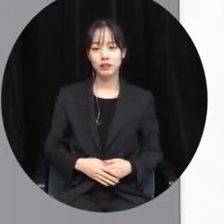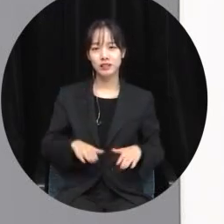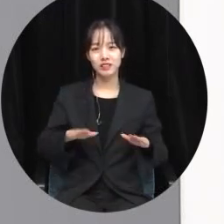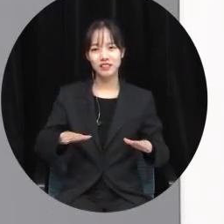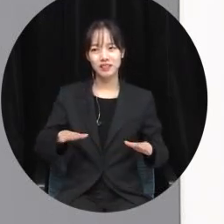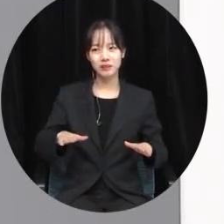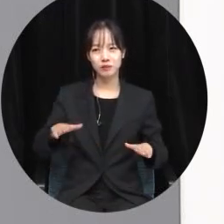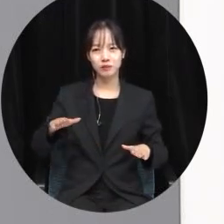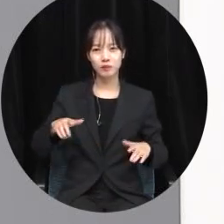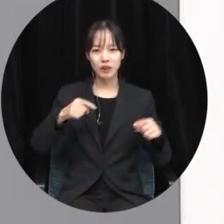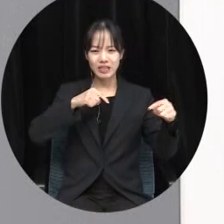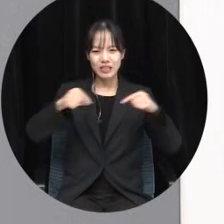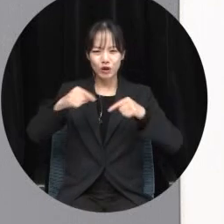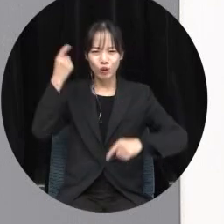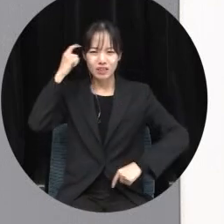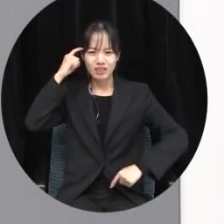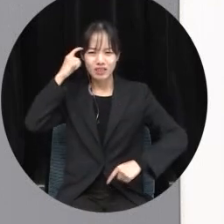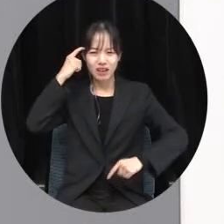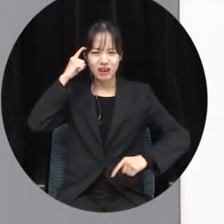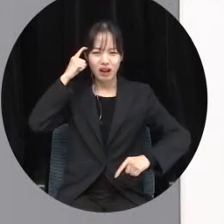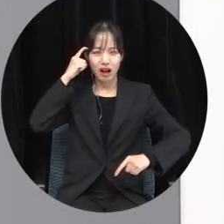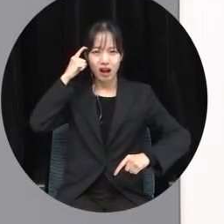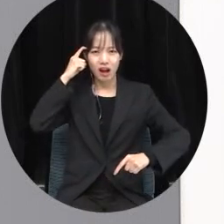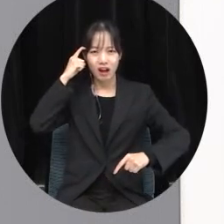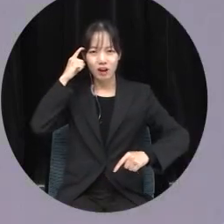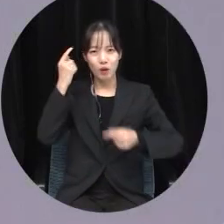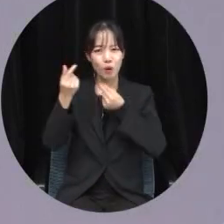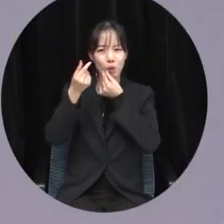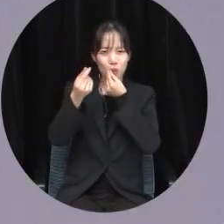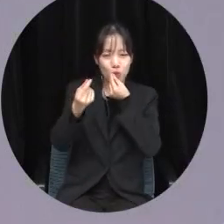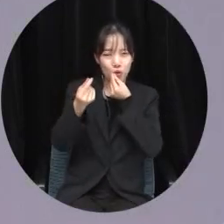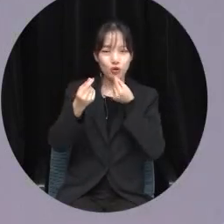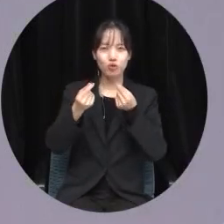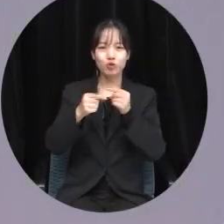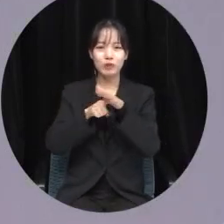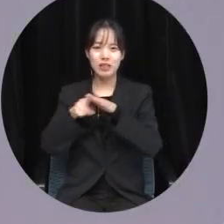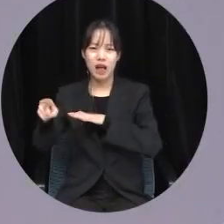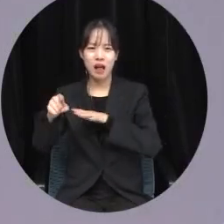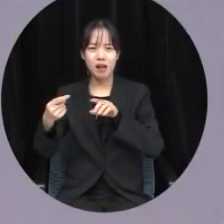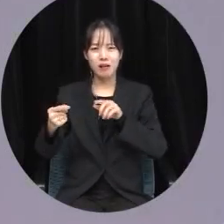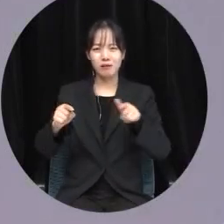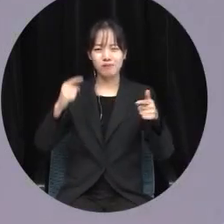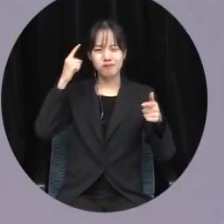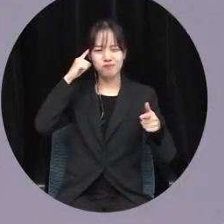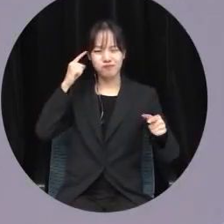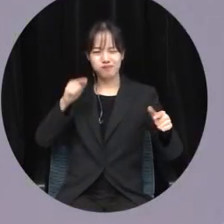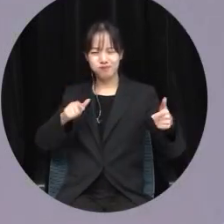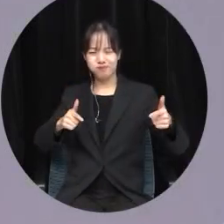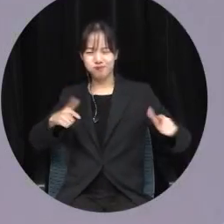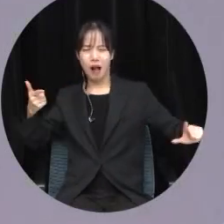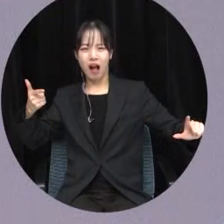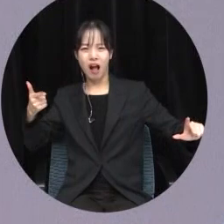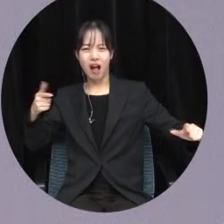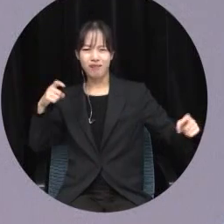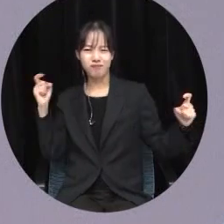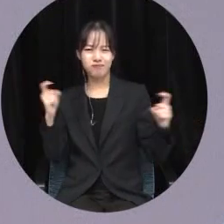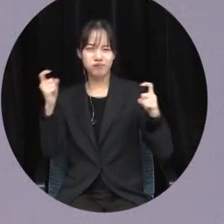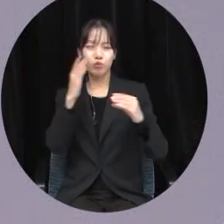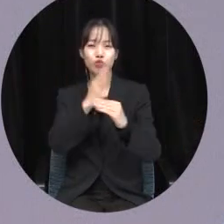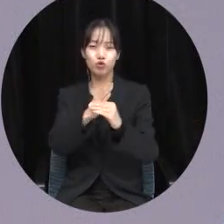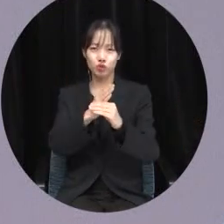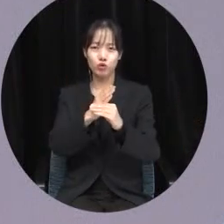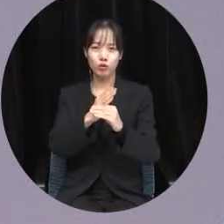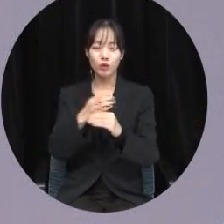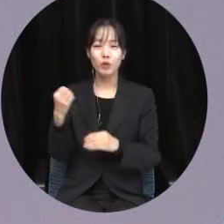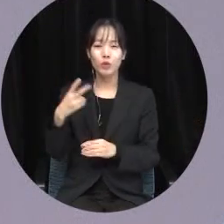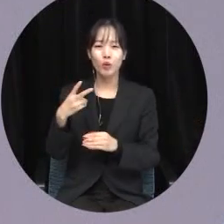갈등도 아주 심해지고 있습니다. 심지어 같은 당 내에서도 소위 팬덤 현상에